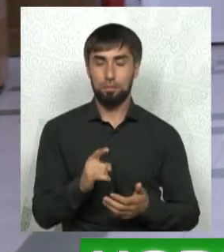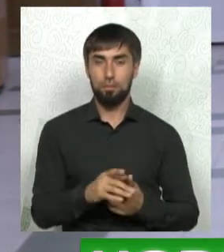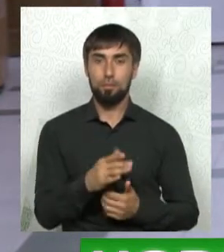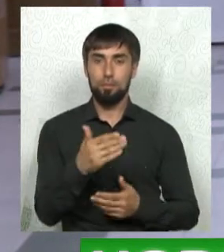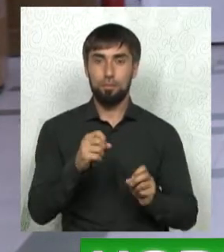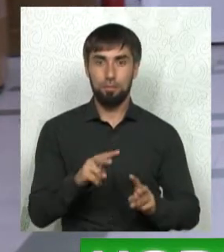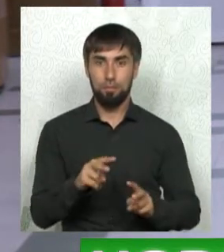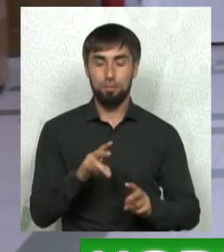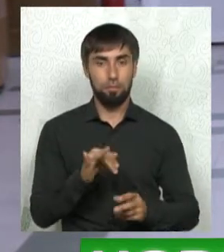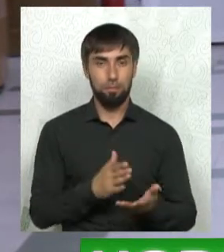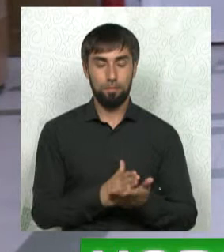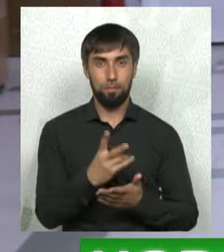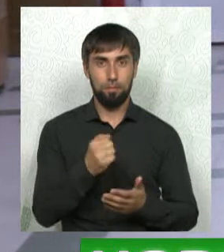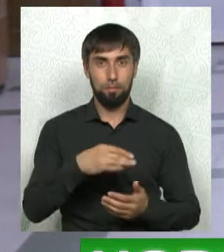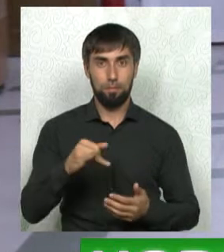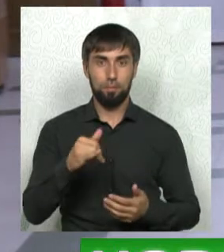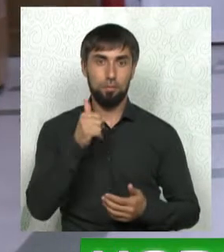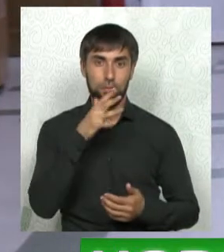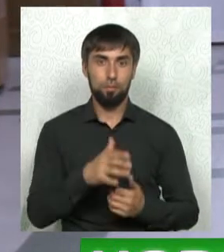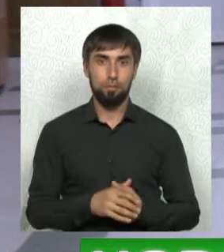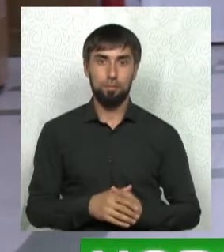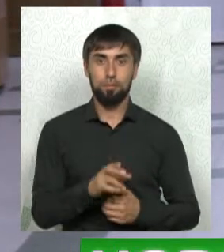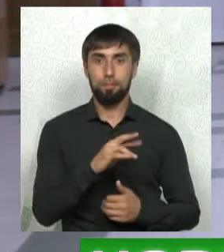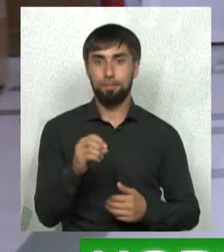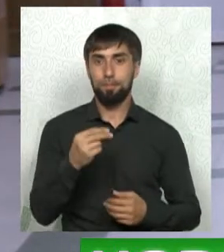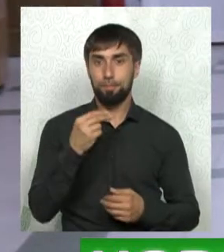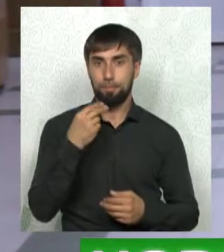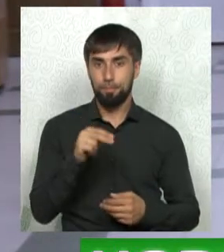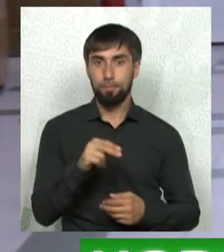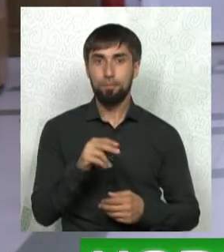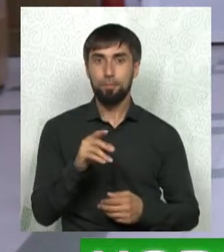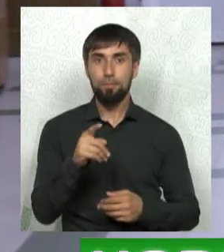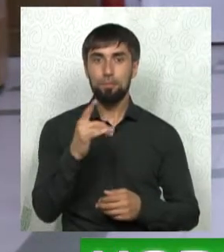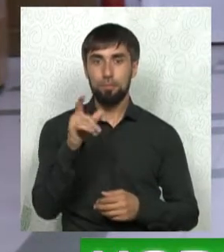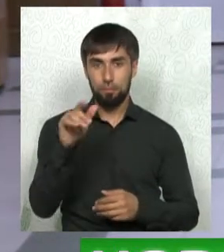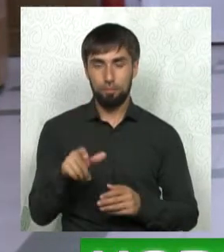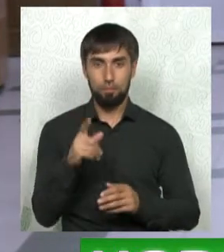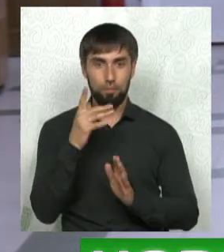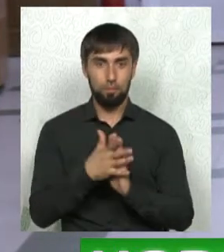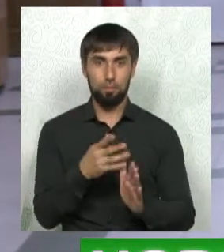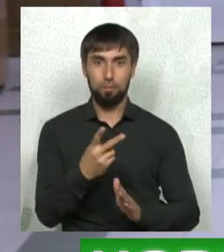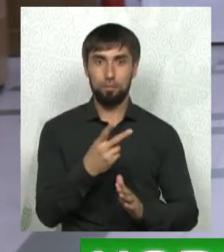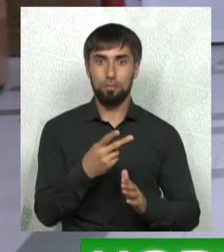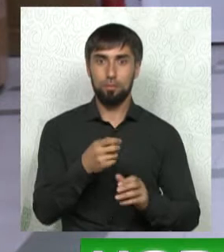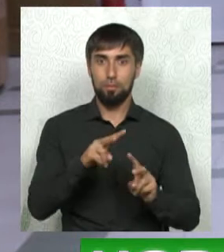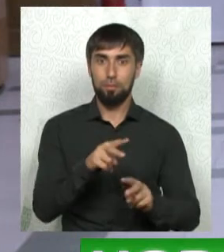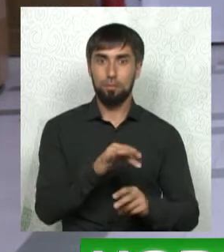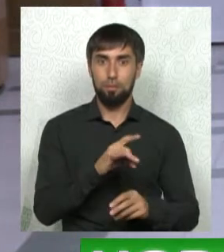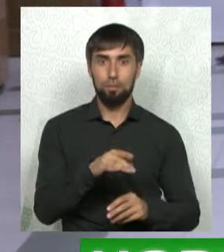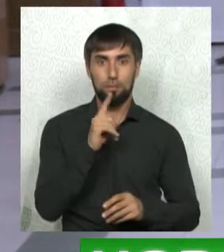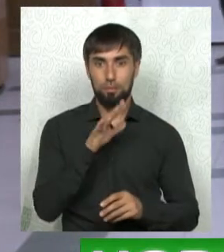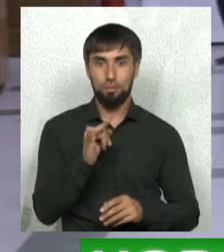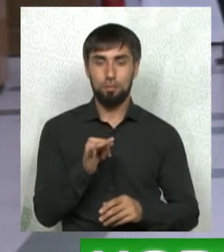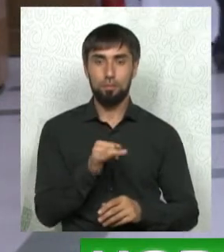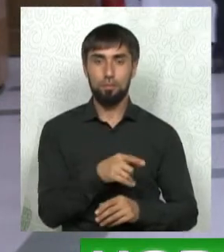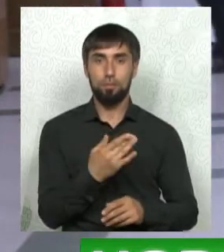этих специальностей, проходит на ту, которая более престижно, ребенок понимал, что на 2 тех специальностях уже этого абитуриента не будет, и